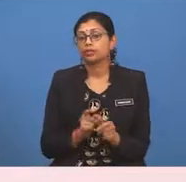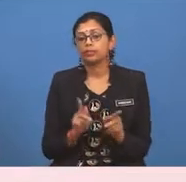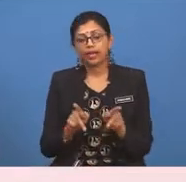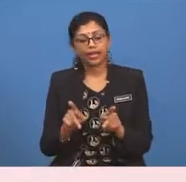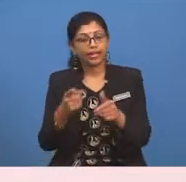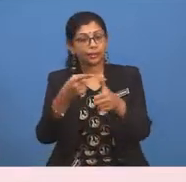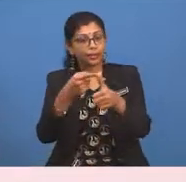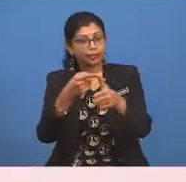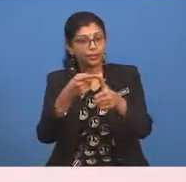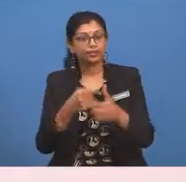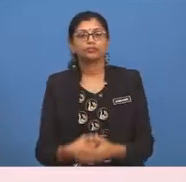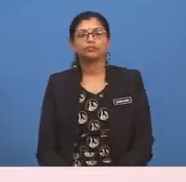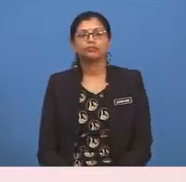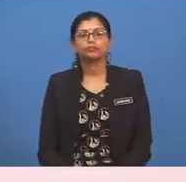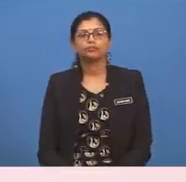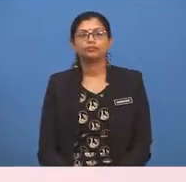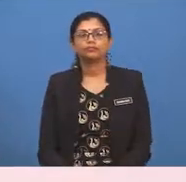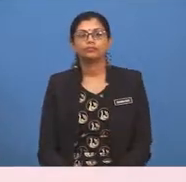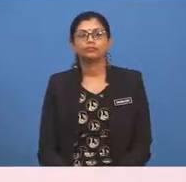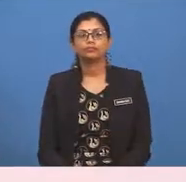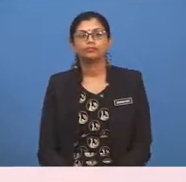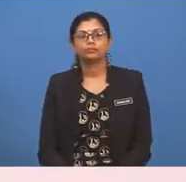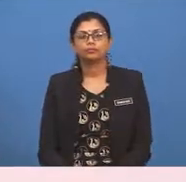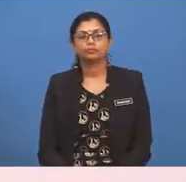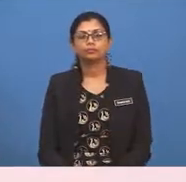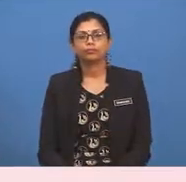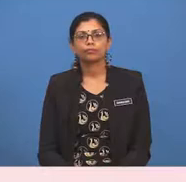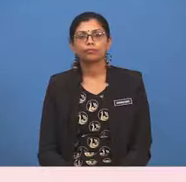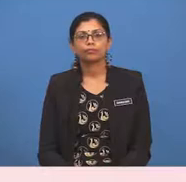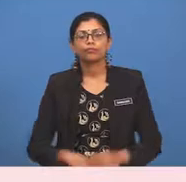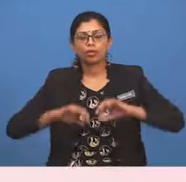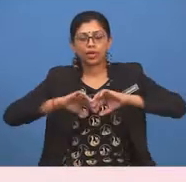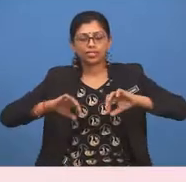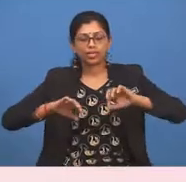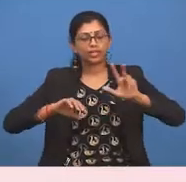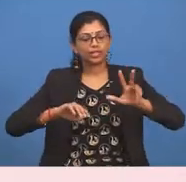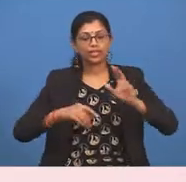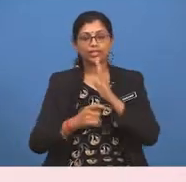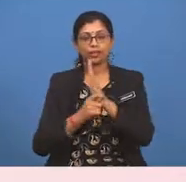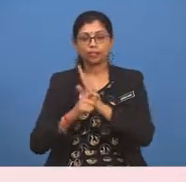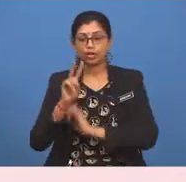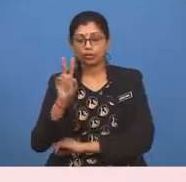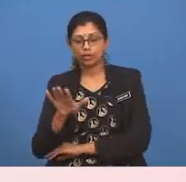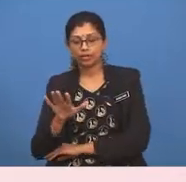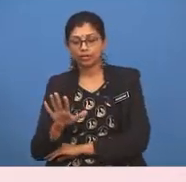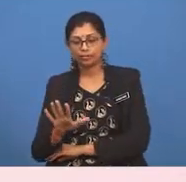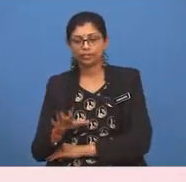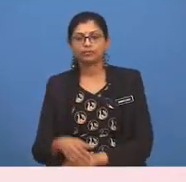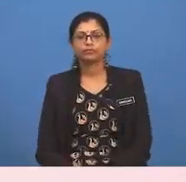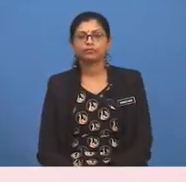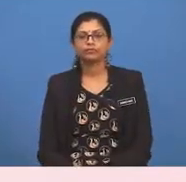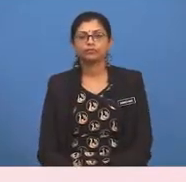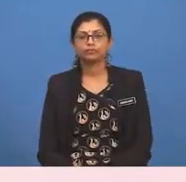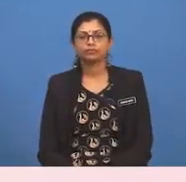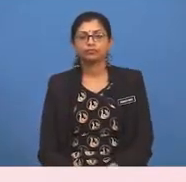pertama, 3 tambah 2 per 5. 3 darab